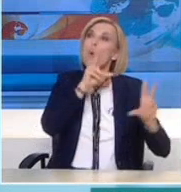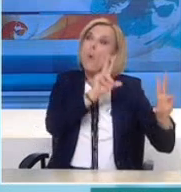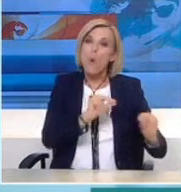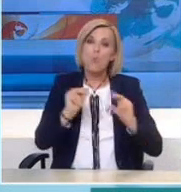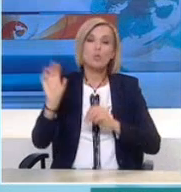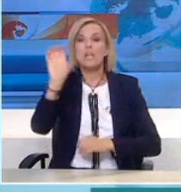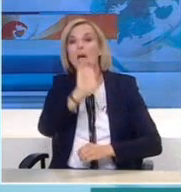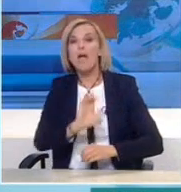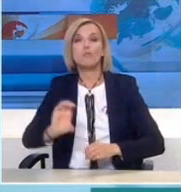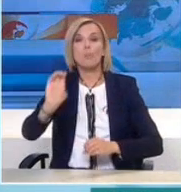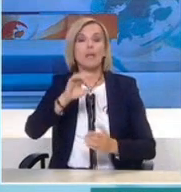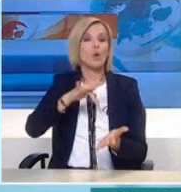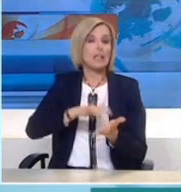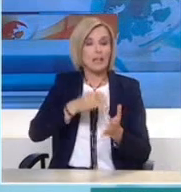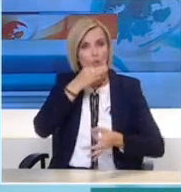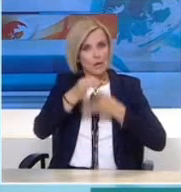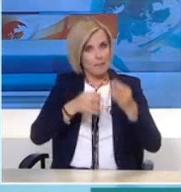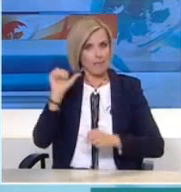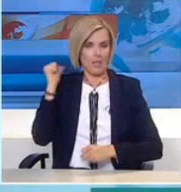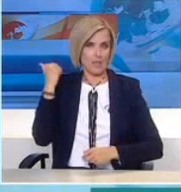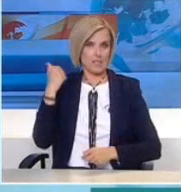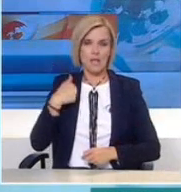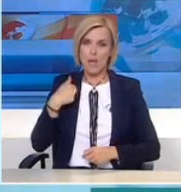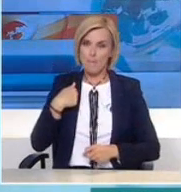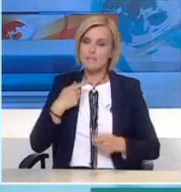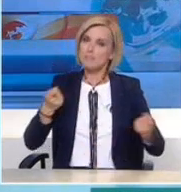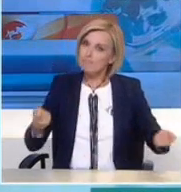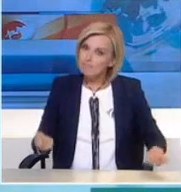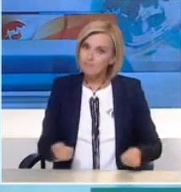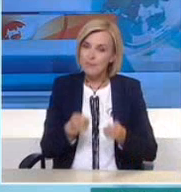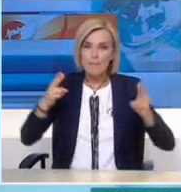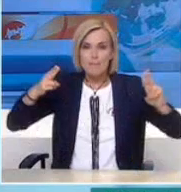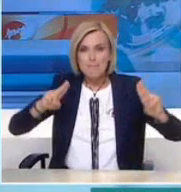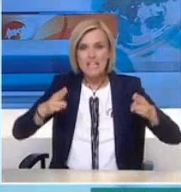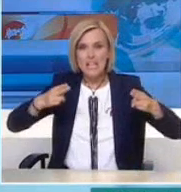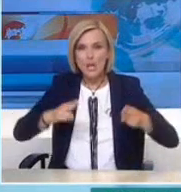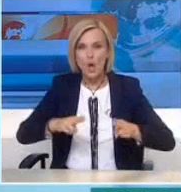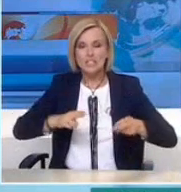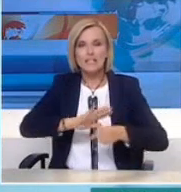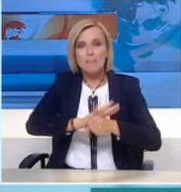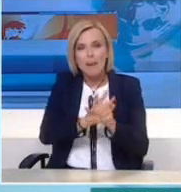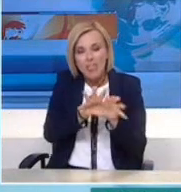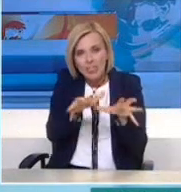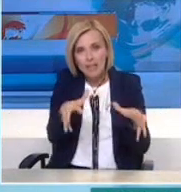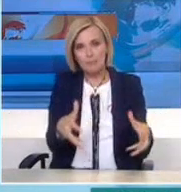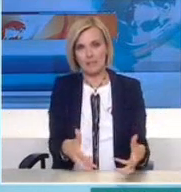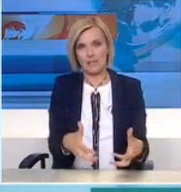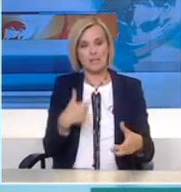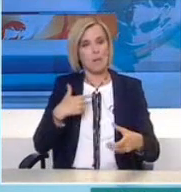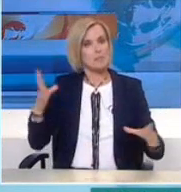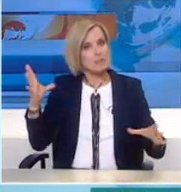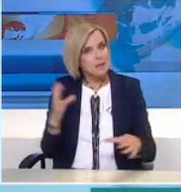το Ευρωπαϊκό Κέντρο είπε χθες ότι σκοπεύουμε στο να μειωθεί η νοσηρότητα και η θνητότητα στο γενικό πληθυσμό. Έχουμε